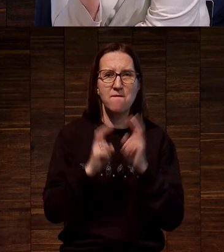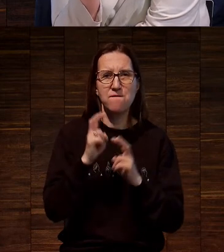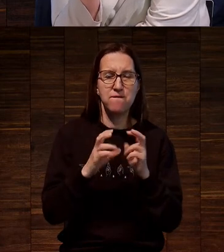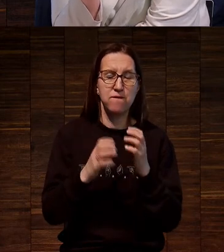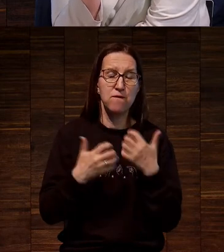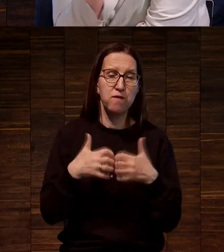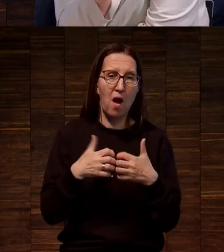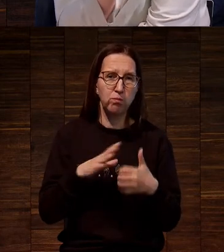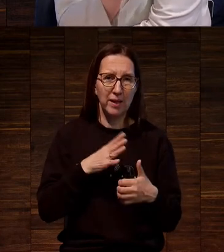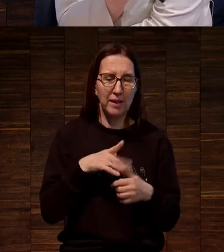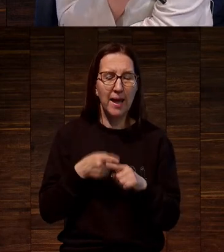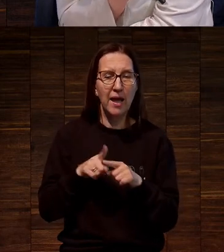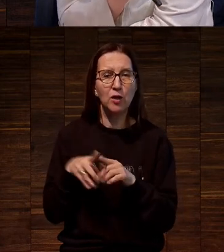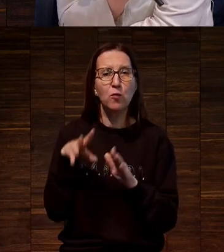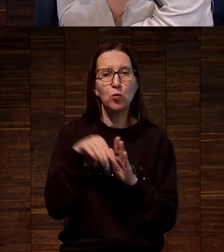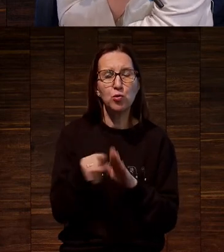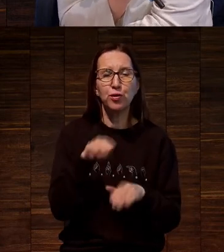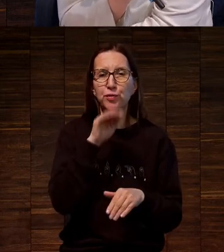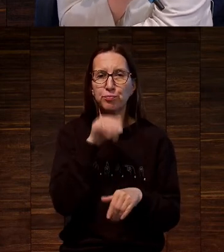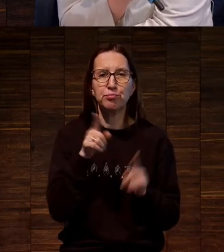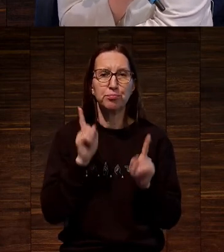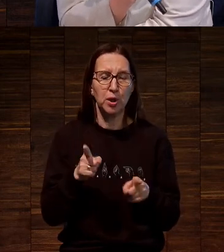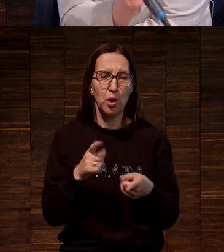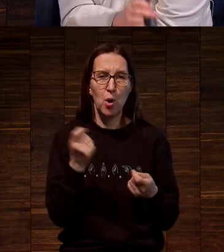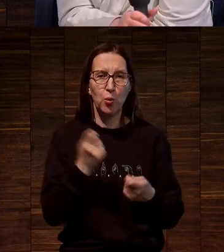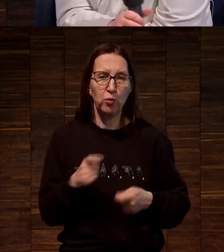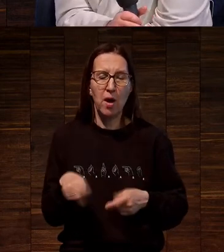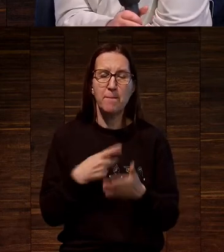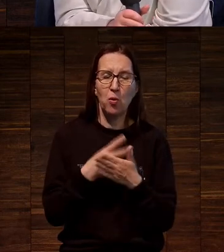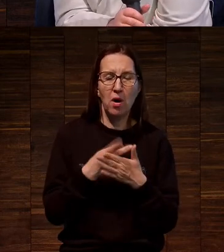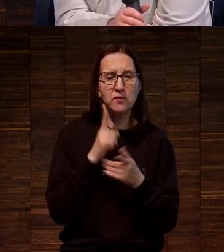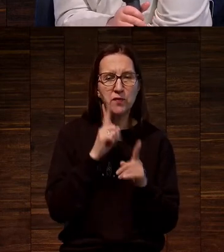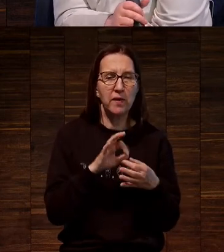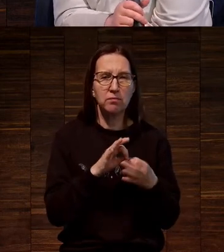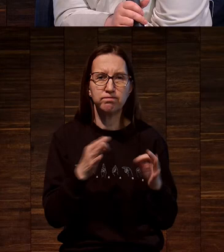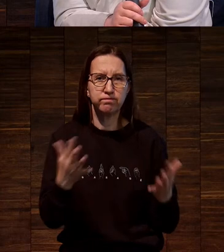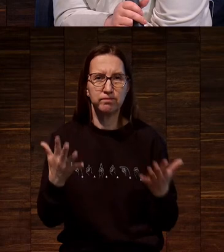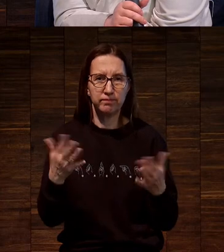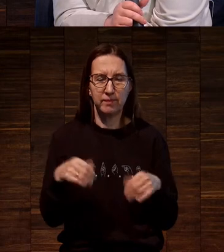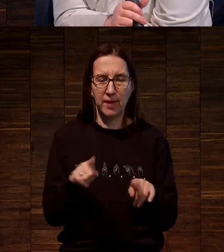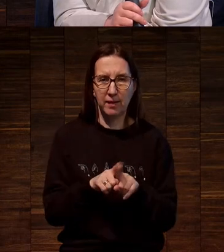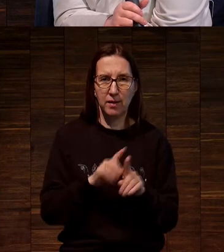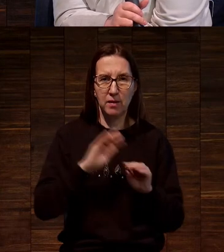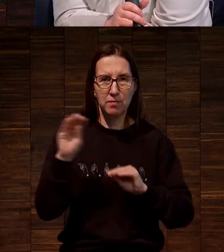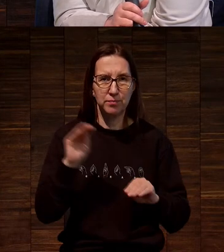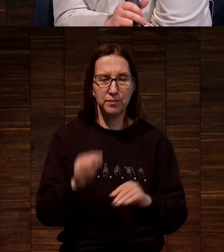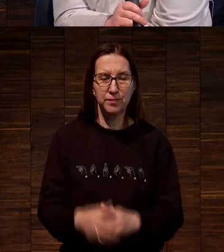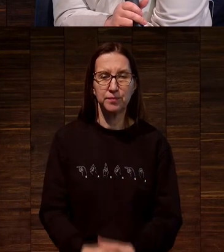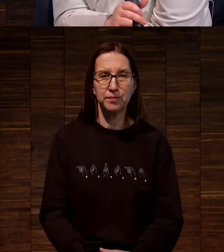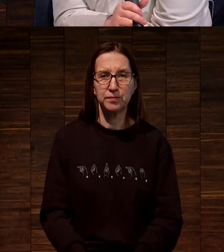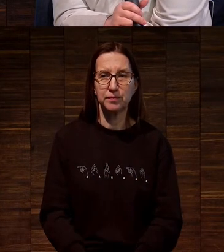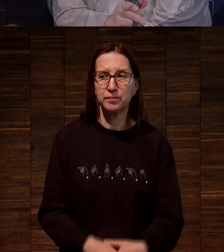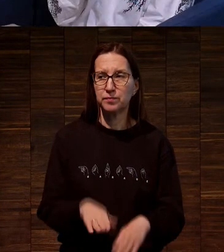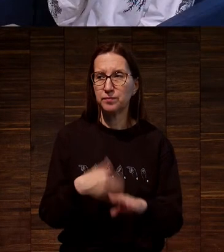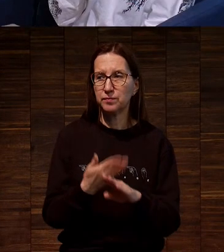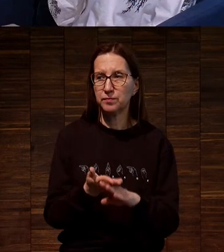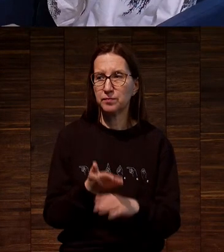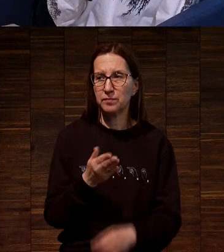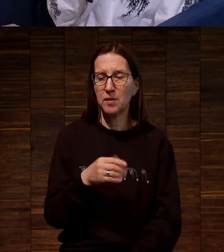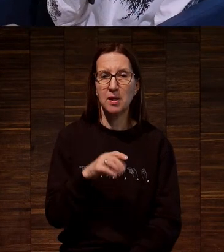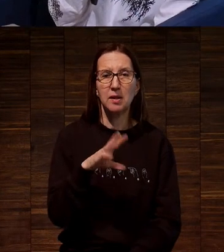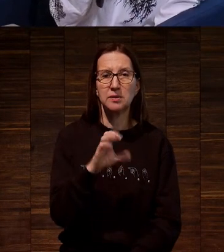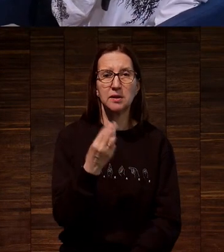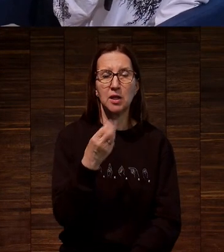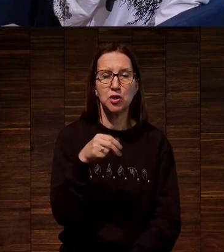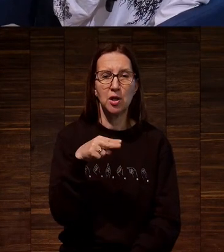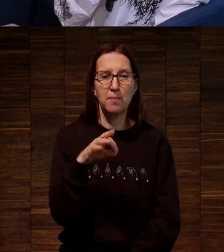художников. Да, то, что они показывают какие-то процессуальные вещи. Давай дальше. Вот Саша Познер